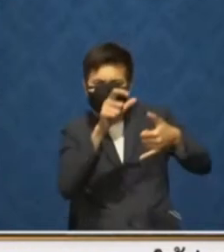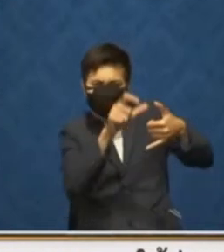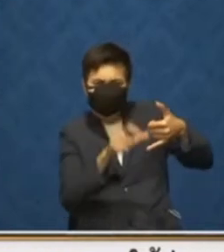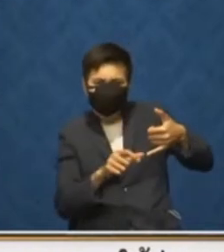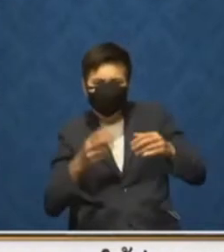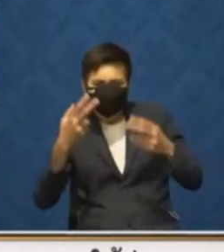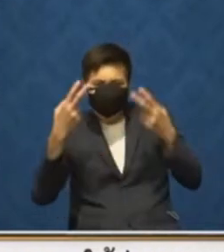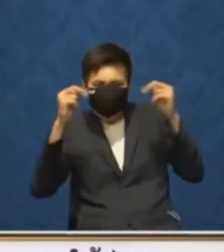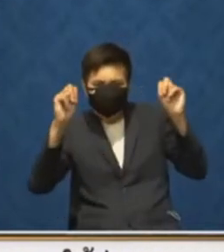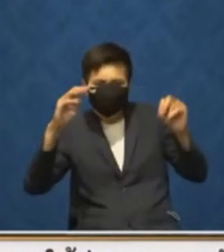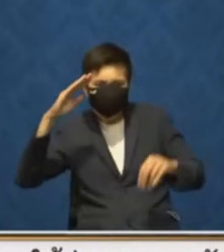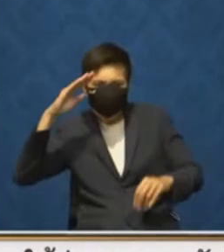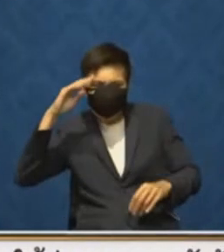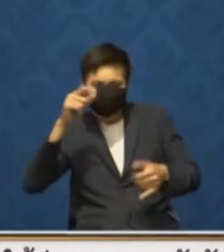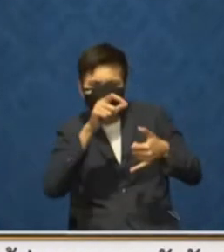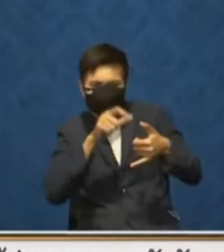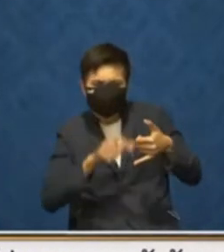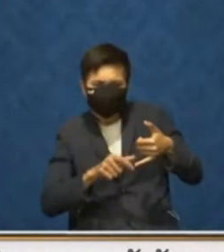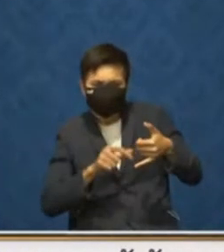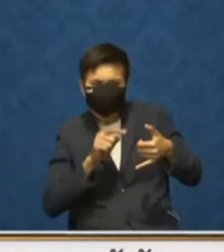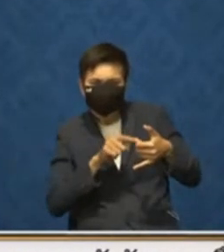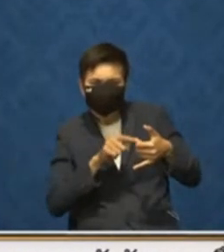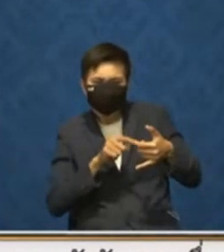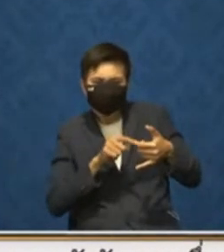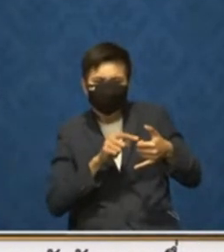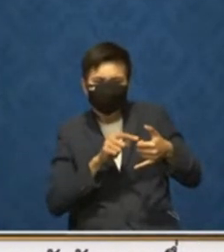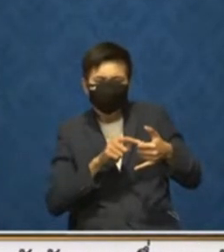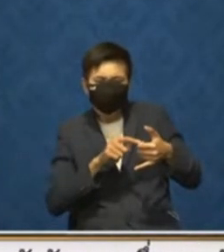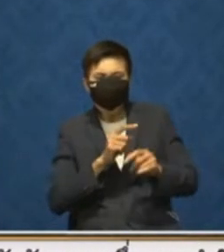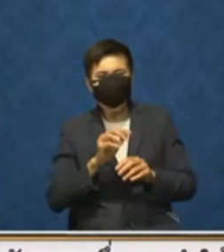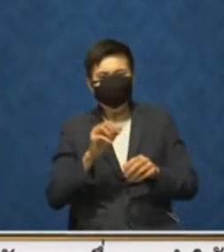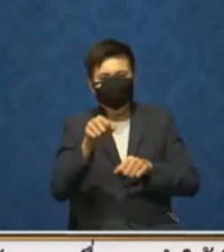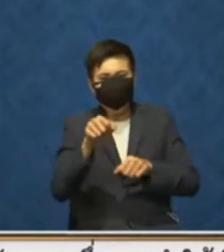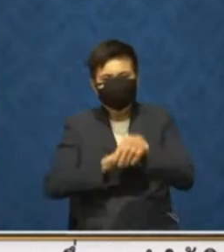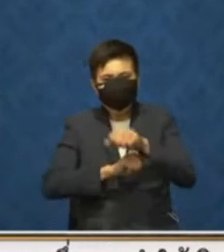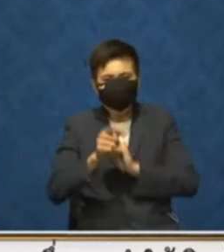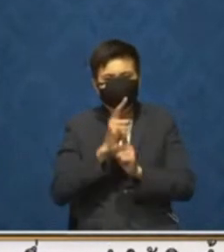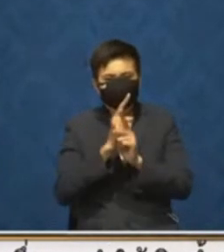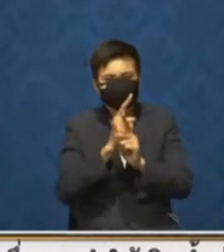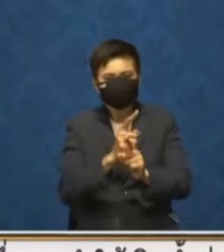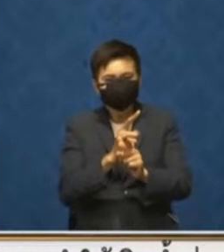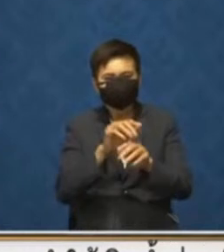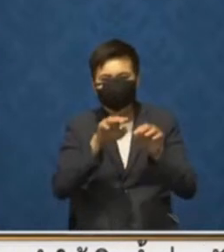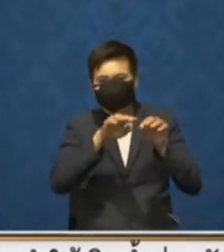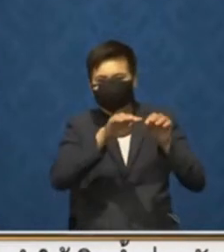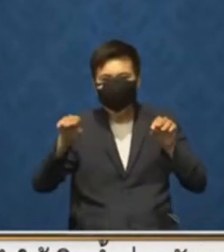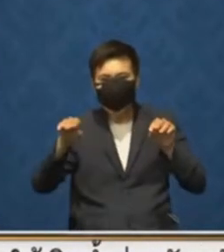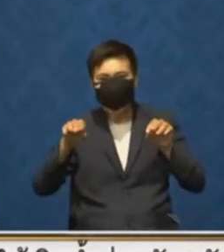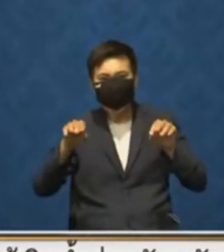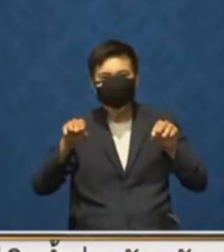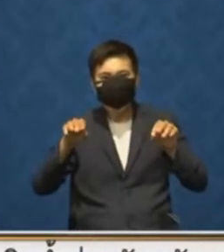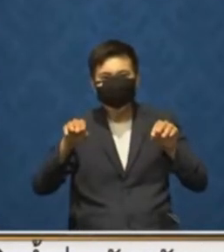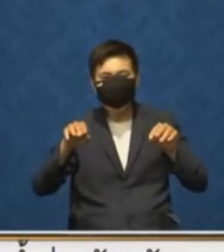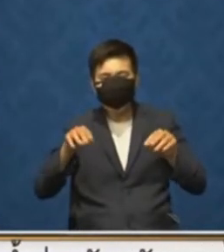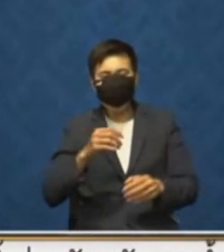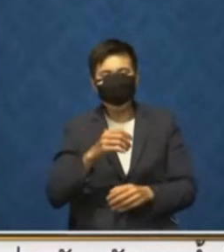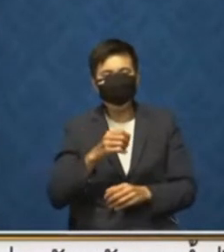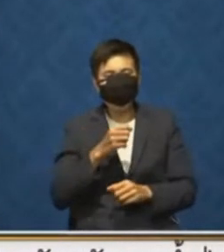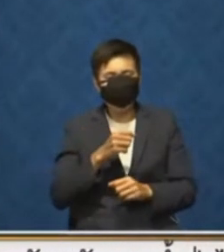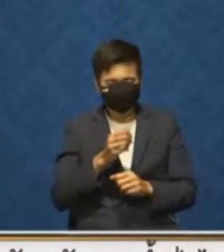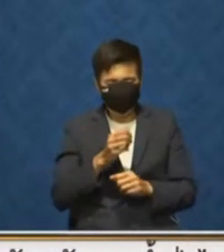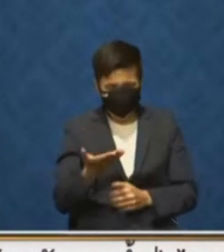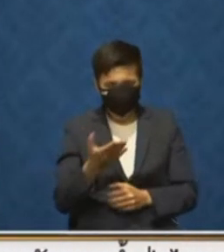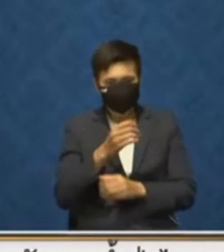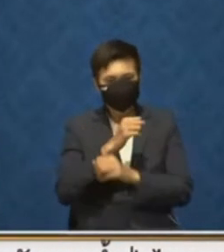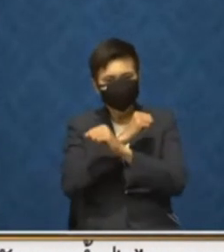พฤติการณ์ที่ไม่ปฏิบัติตามมาตรฐานทางจริยธรรมอย่างร้ายแรงการปกป้อง